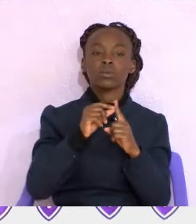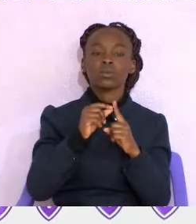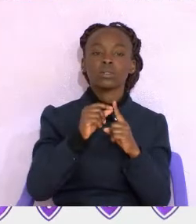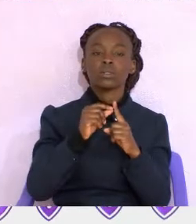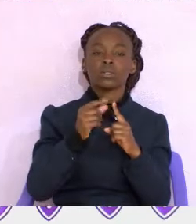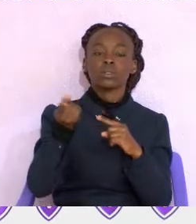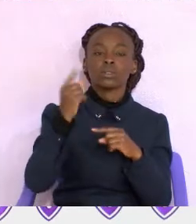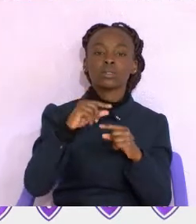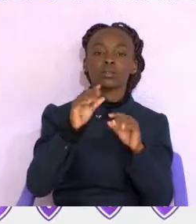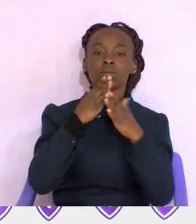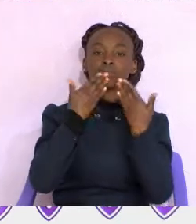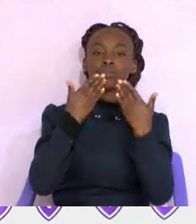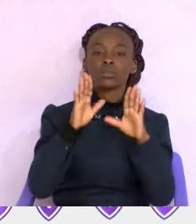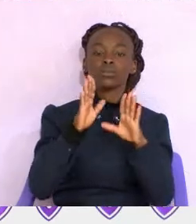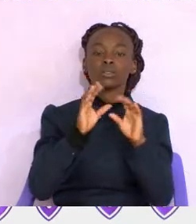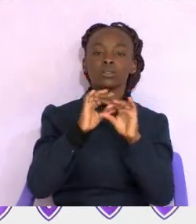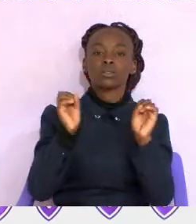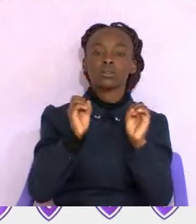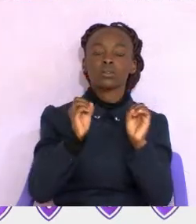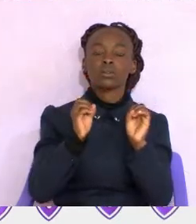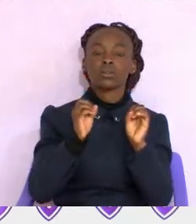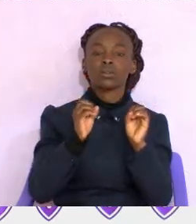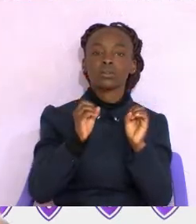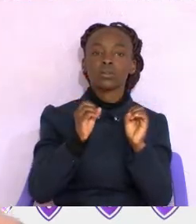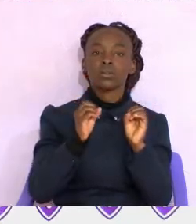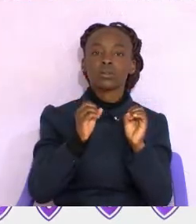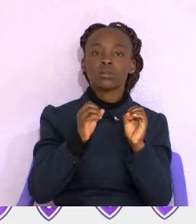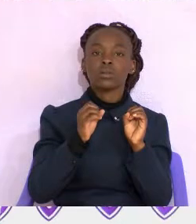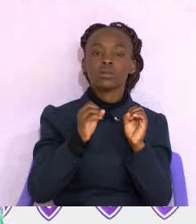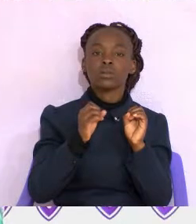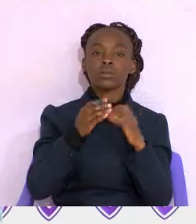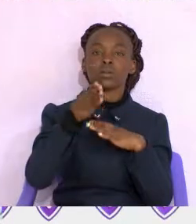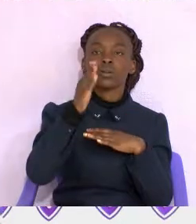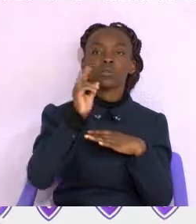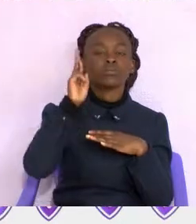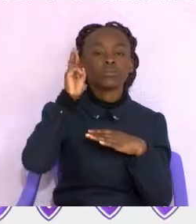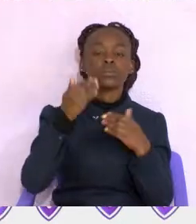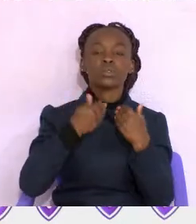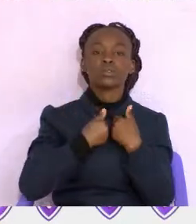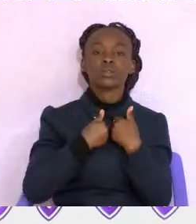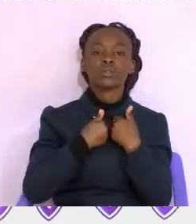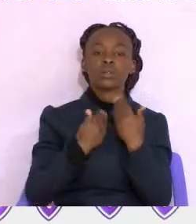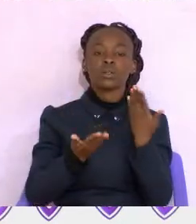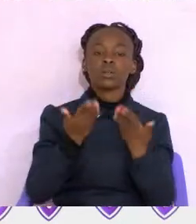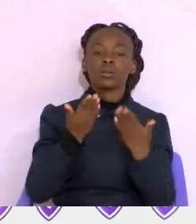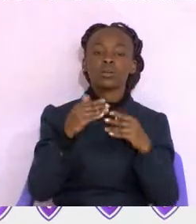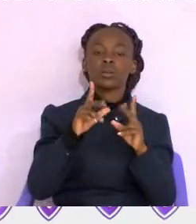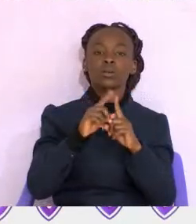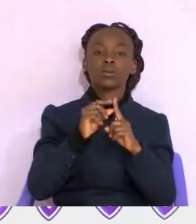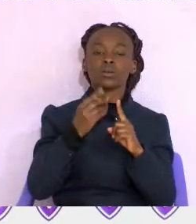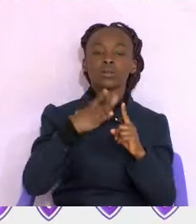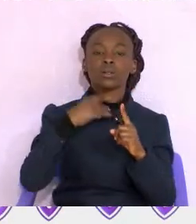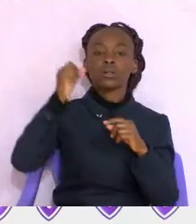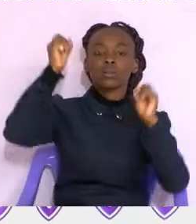kushuka bure. Kila Bwana inashuka, Bwana uko na kusudi. Tazama Mungu, ukalinganisha neno lako ukaifananisha